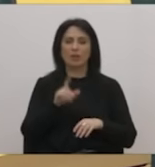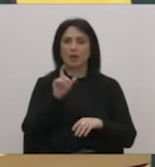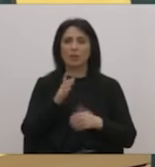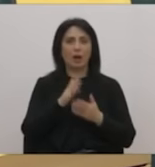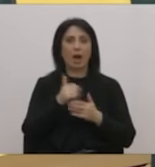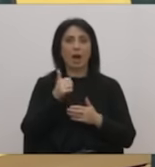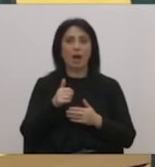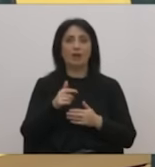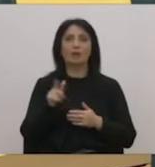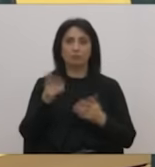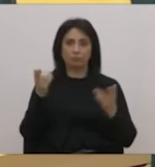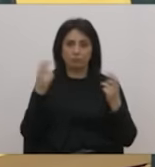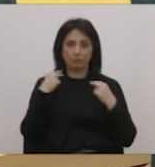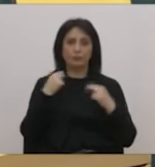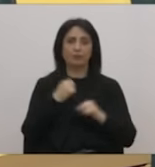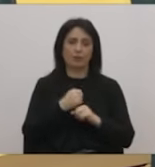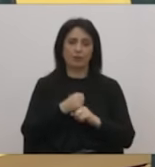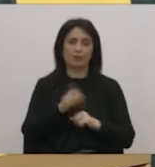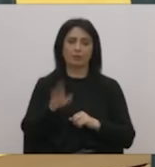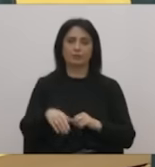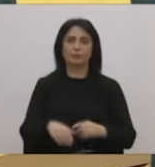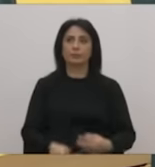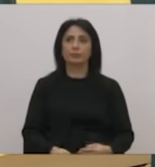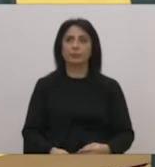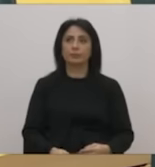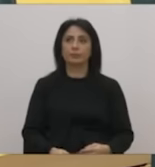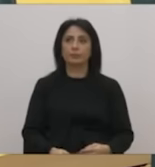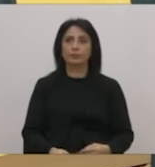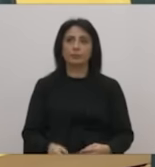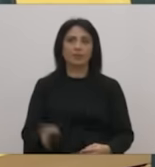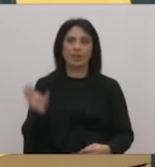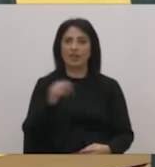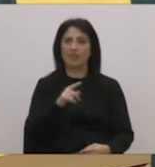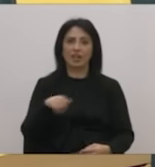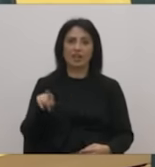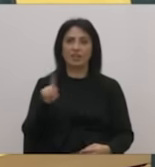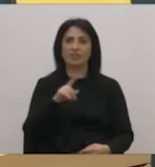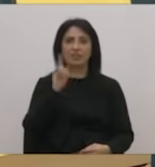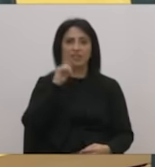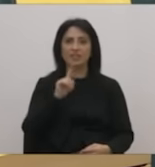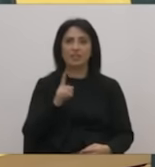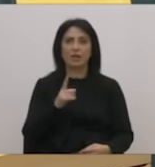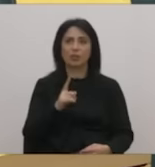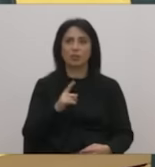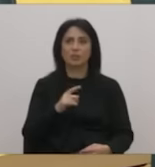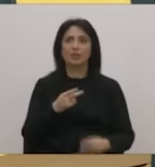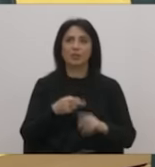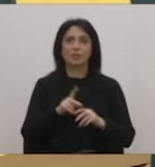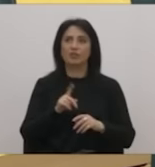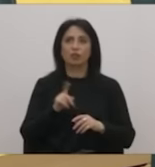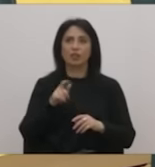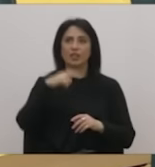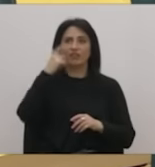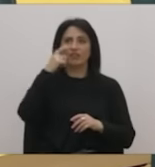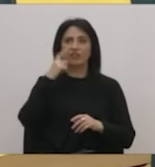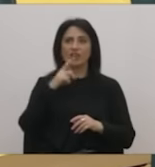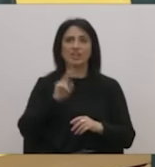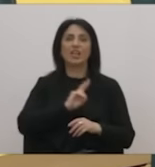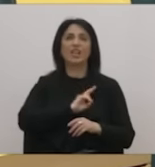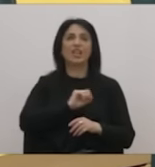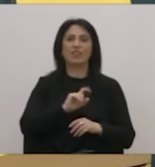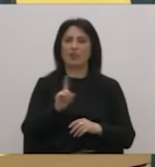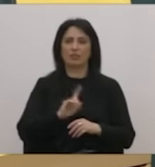არის კარგი, თქვენ ამას გააკეთებთ. ყველა თქვენთაგანი, იცით რატო? იმიტომ რომ ბიძინა ივანიშვილი ძალიან